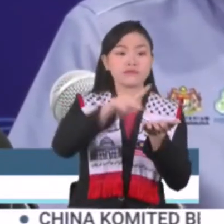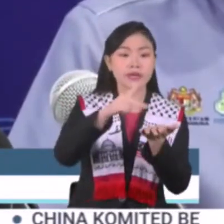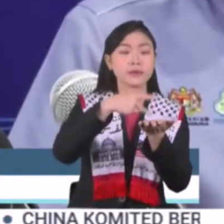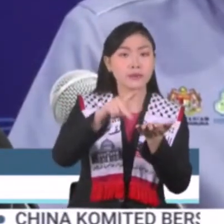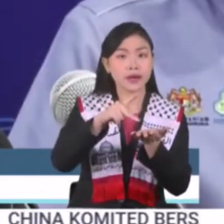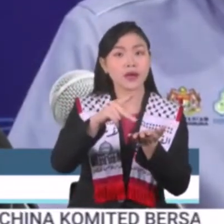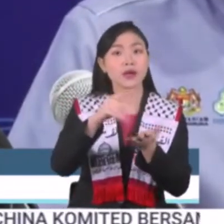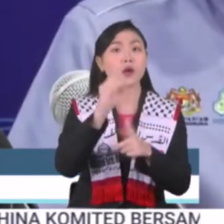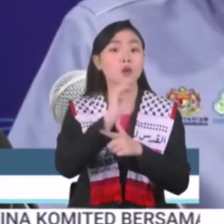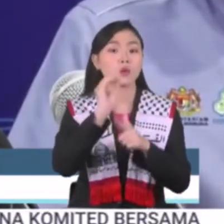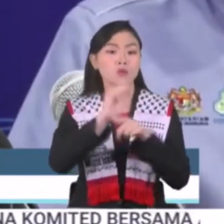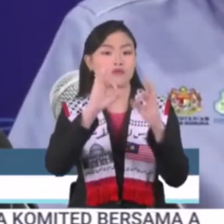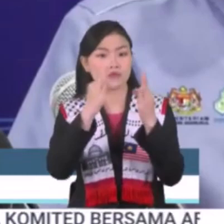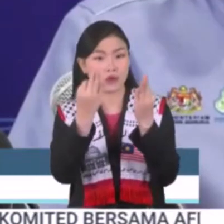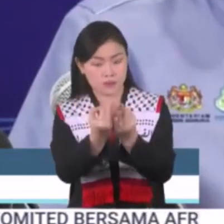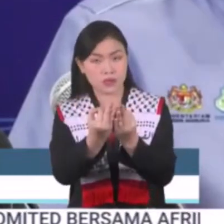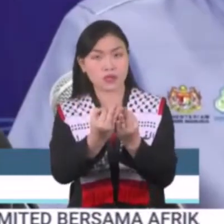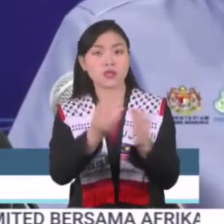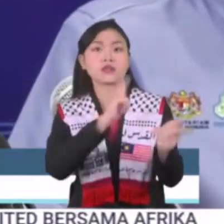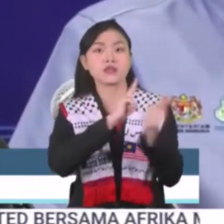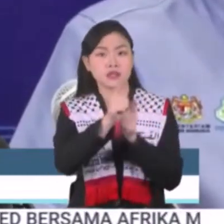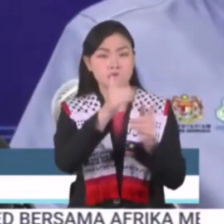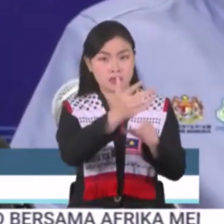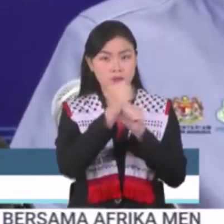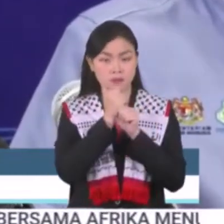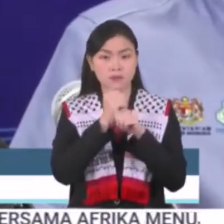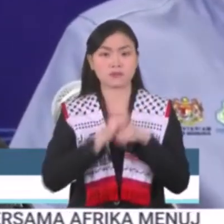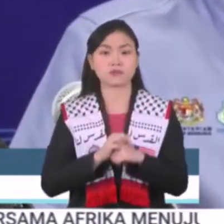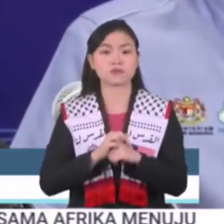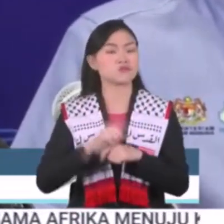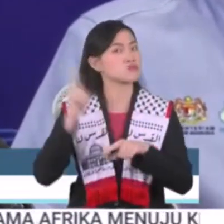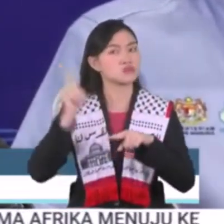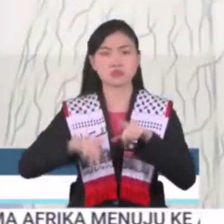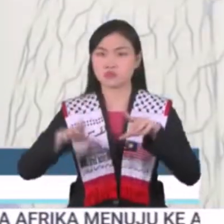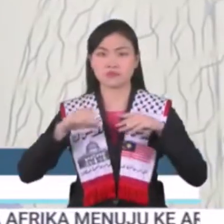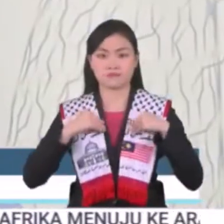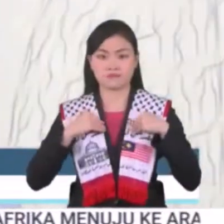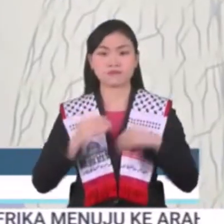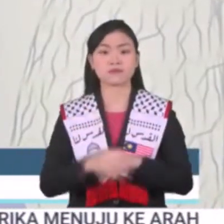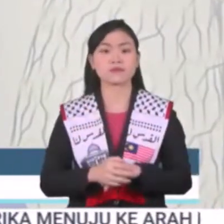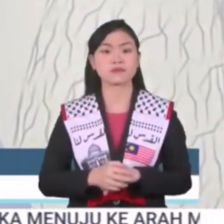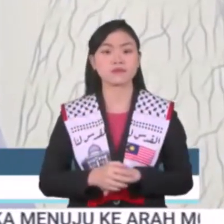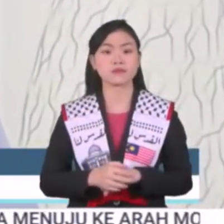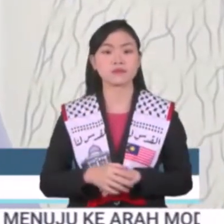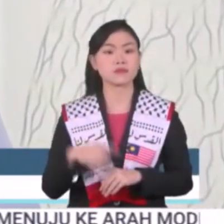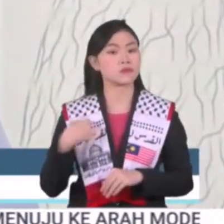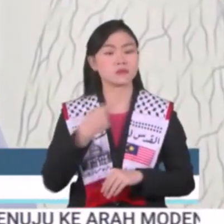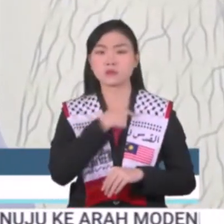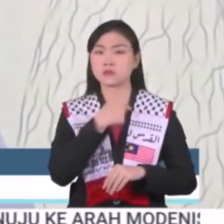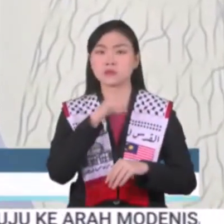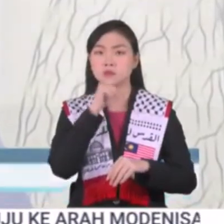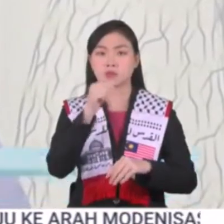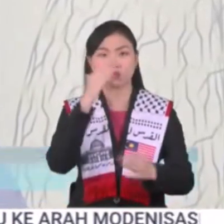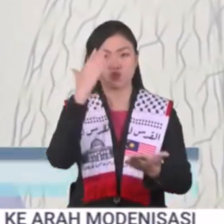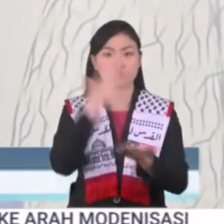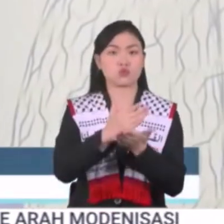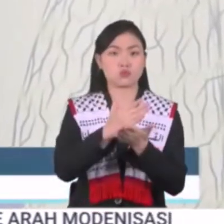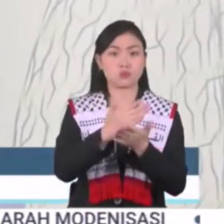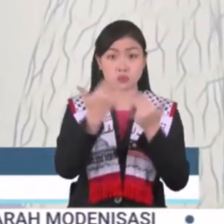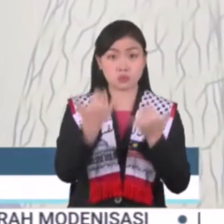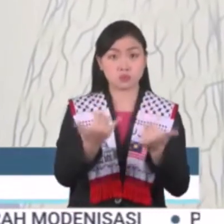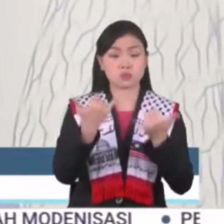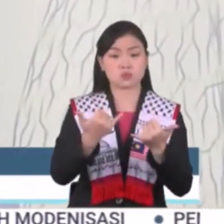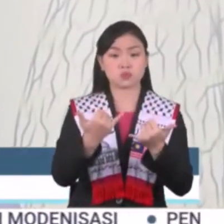mereka yang layak. Jadi there's no compromise on this. There's no compromise on this issue. Kita tidak akan berhenti di sini.